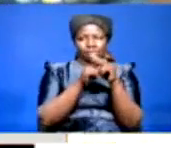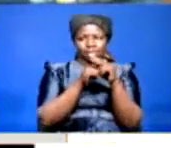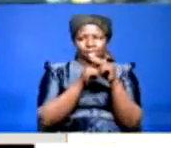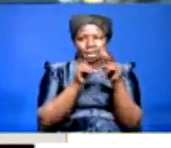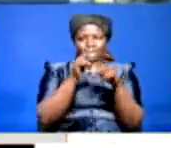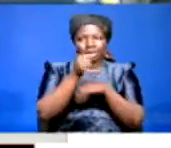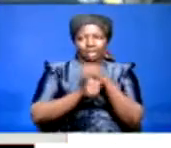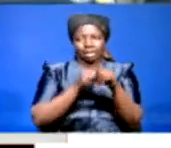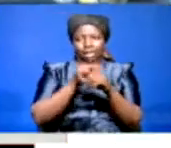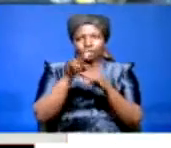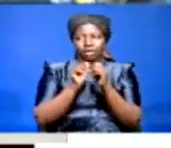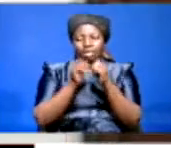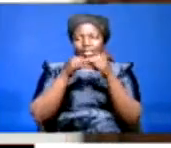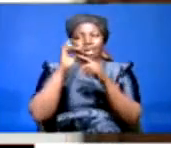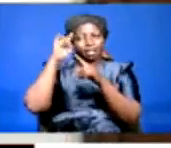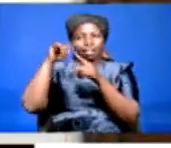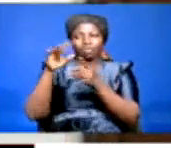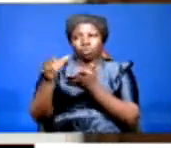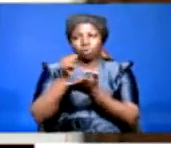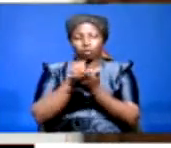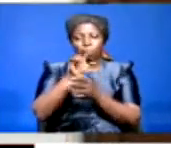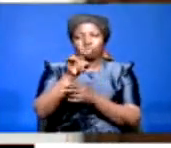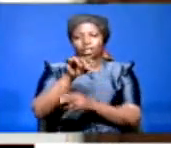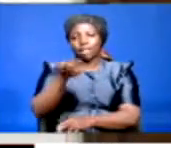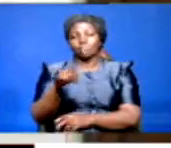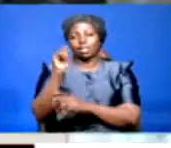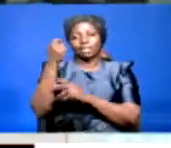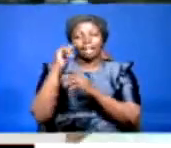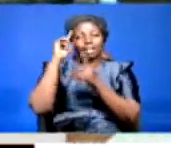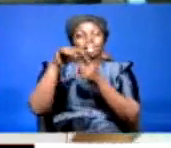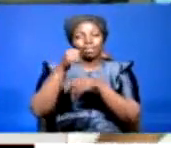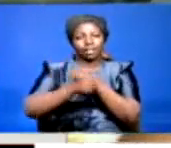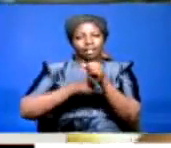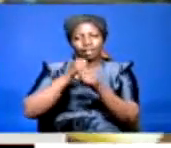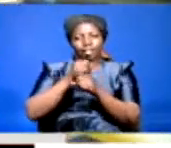2018, targets to employ about 20,000 Kenyans by 2023.